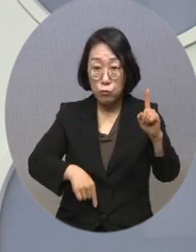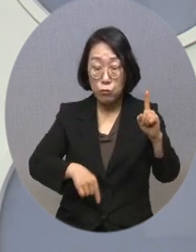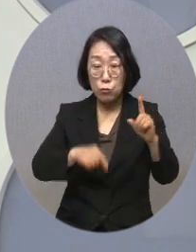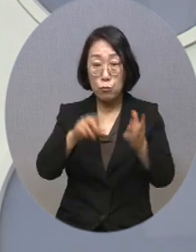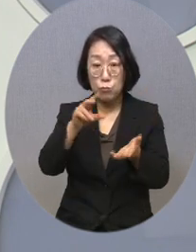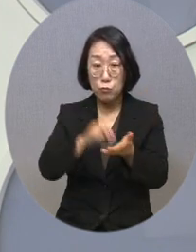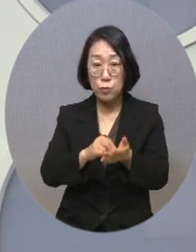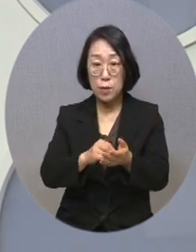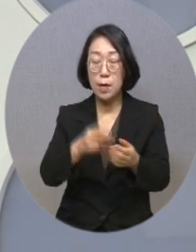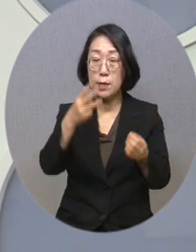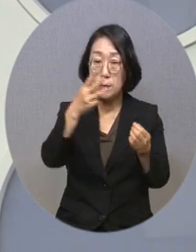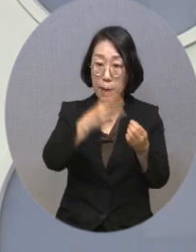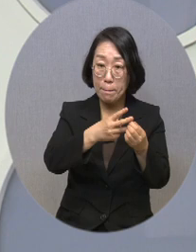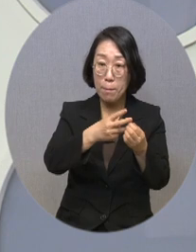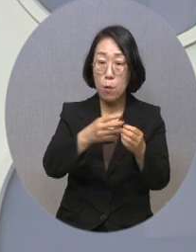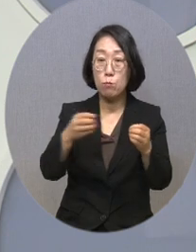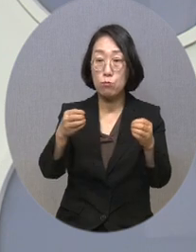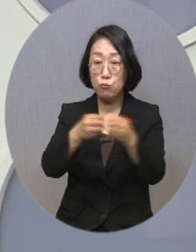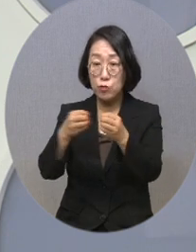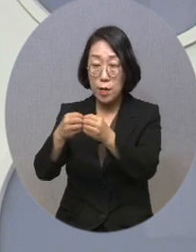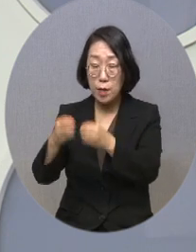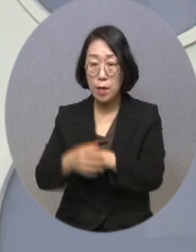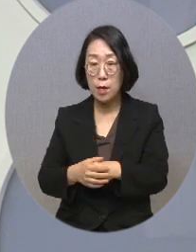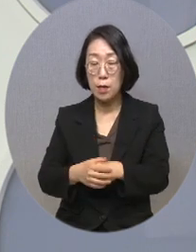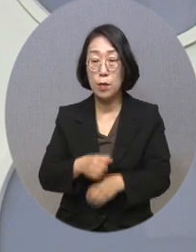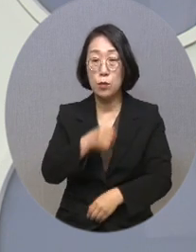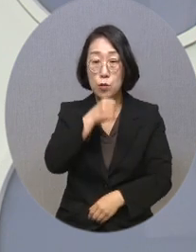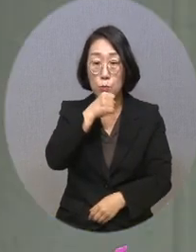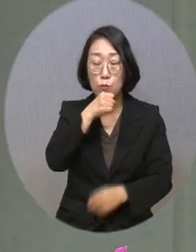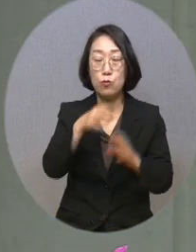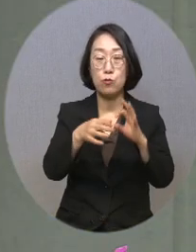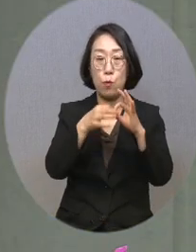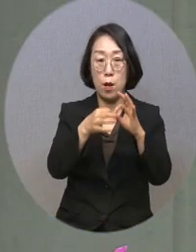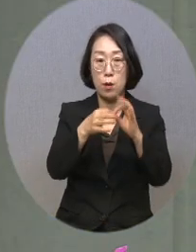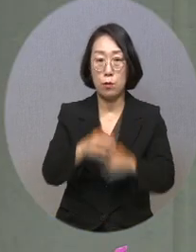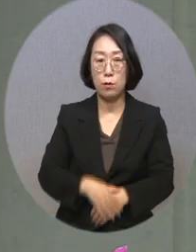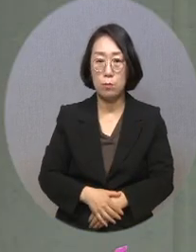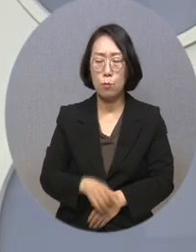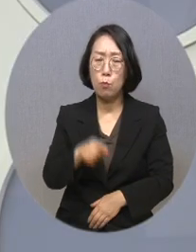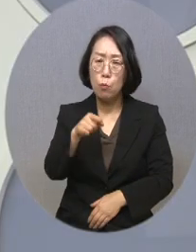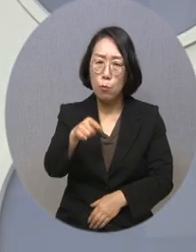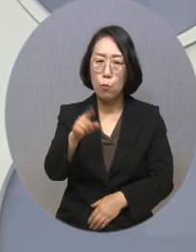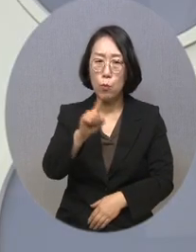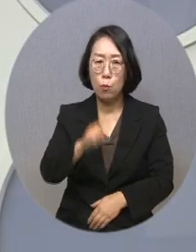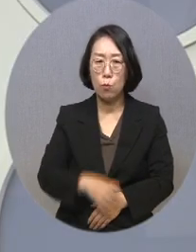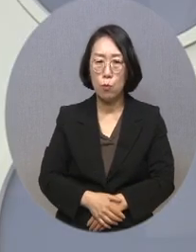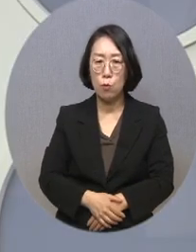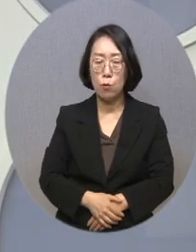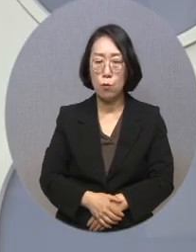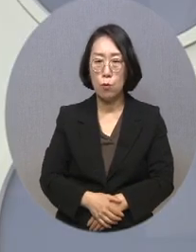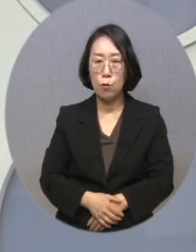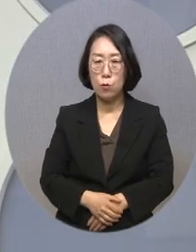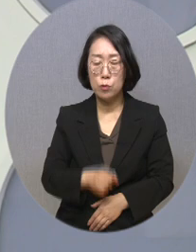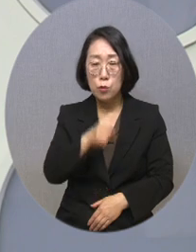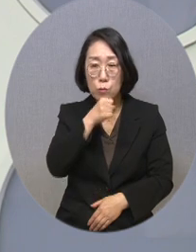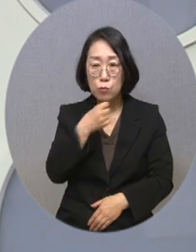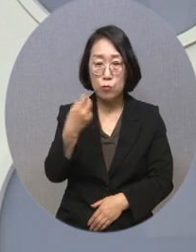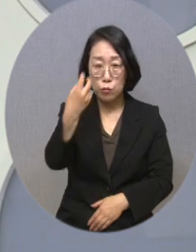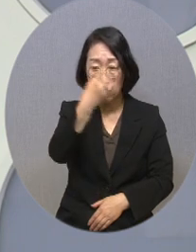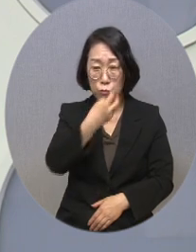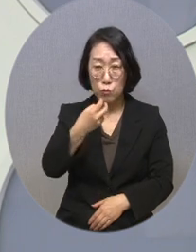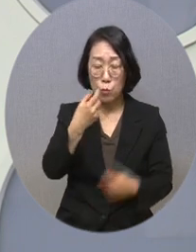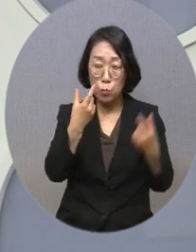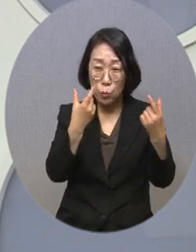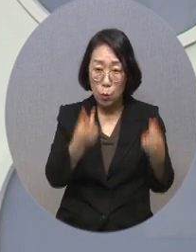문항 이 부분에 채점을 이제 하는 요것에 있어서 뭐라 그랬냐면 채점위원이 같은 답안에